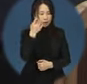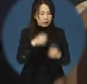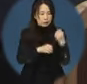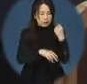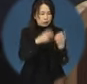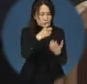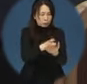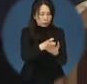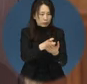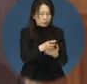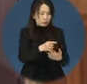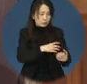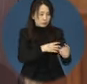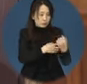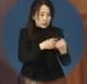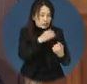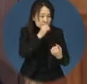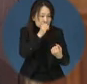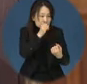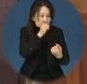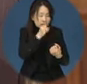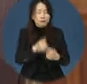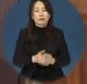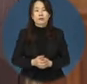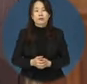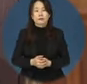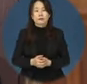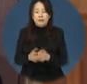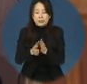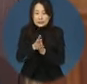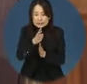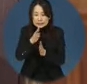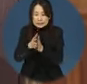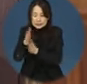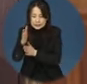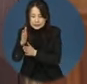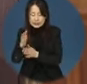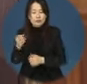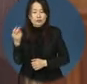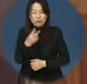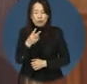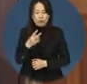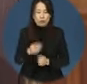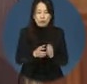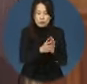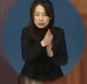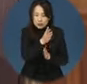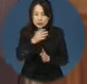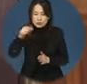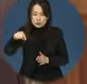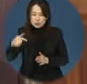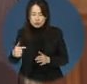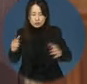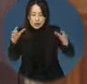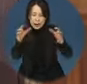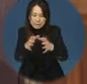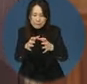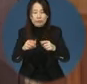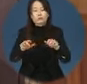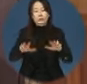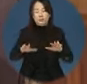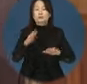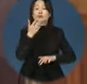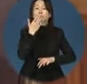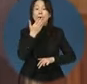그 권한이 있었던 거죠 일단은 이제 뭐 쉽기 리 한다든지 또는 시와 군이 통합 한다든지 등에 대해서는 현재도 가능하고